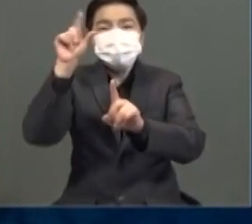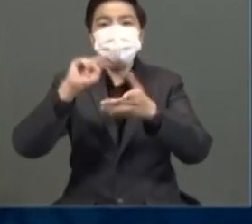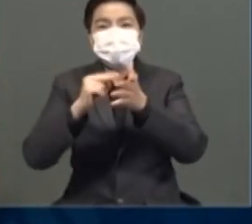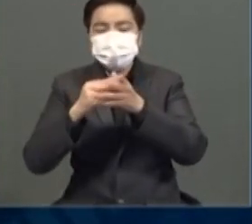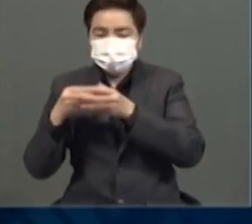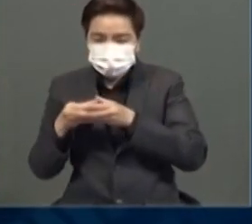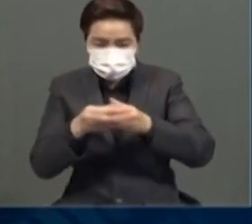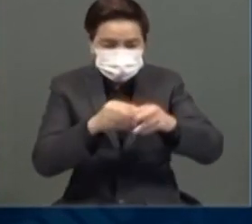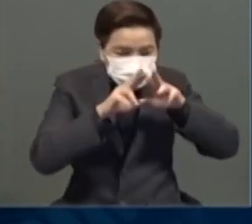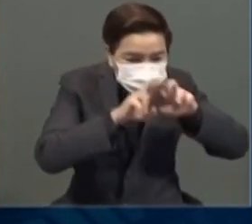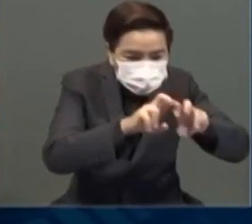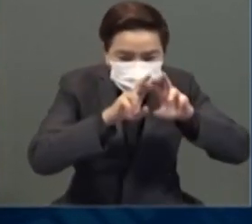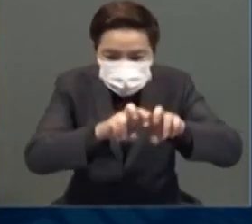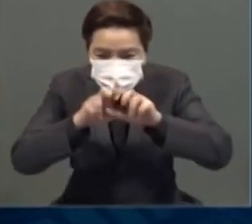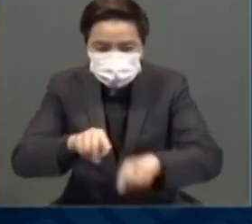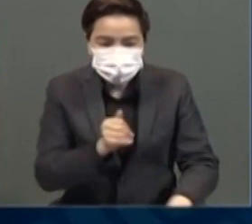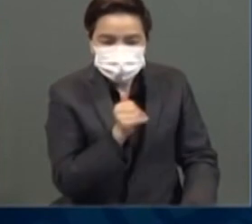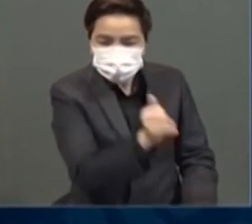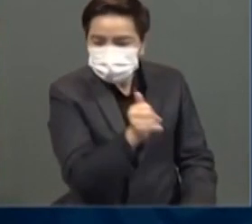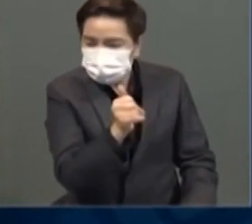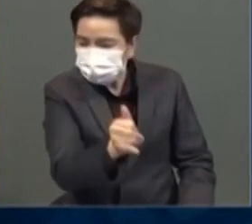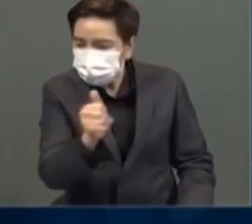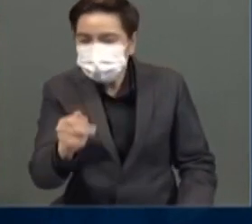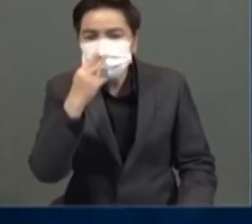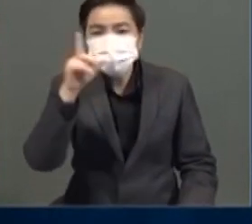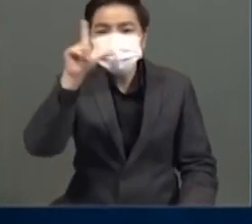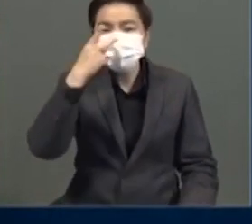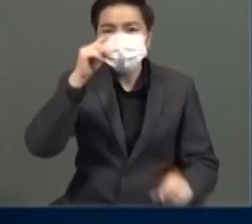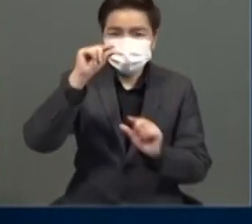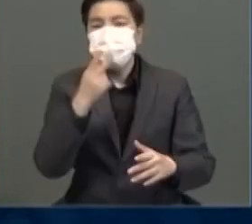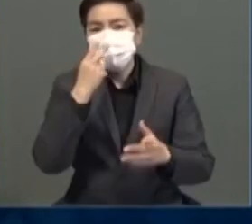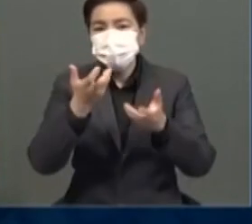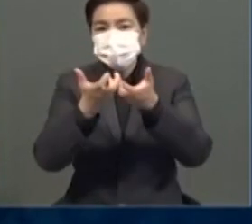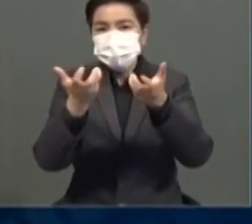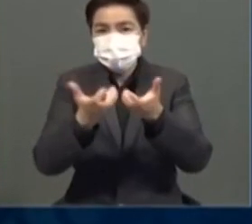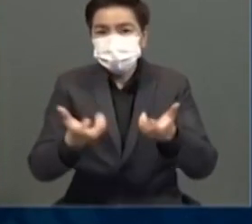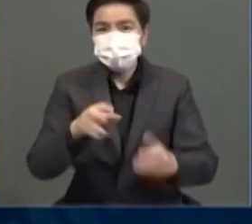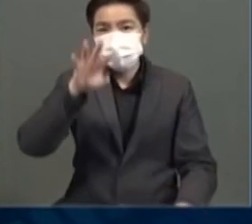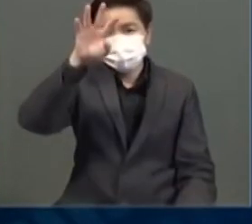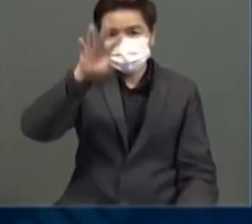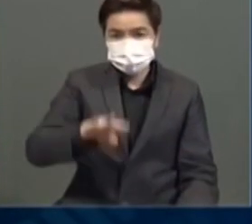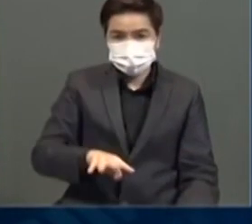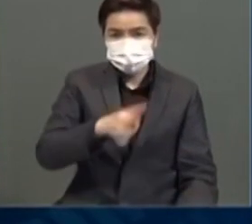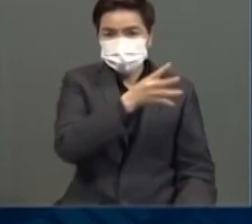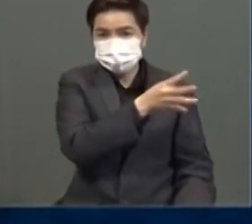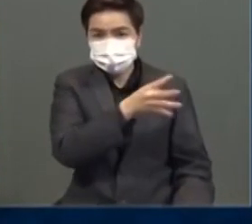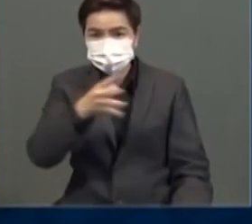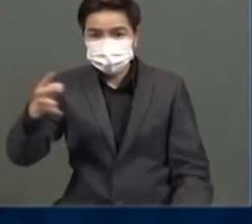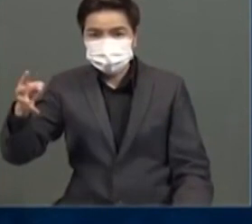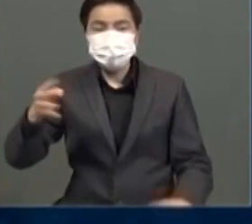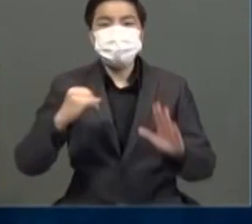ชื้อ162คนครับแล้วก็ส่งต่อไปที่โรงพยาบาลทั้งหมดแล้วนอกจากนี้มีผู้เ